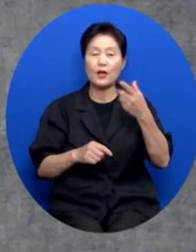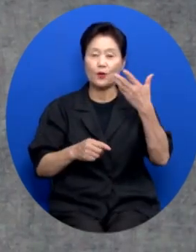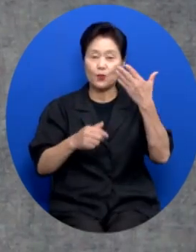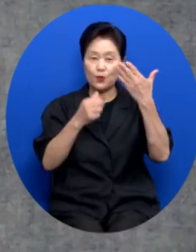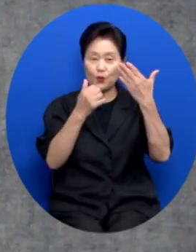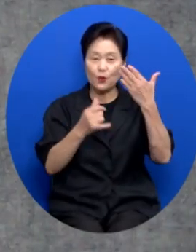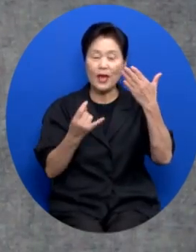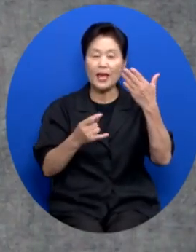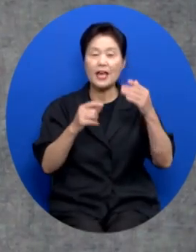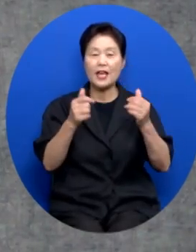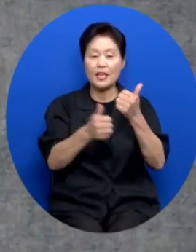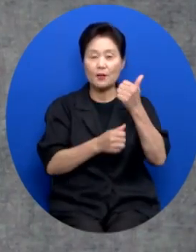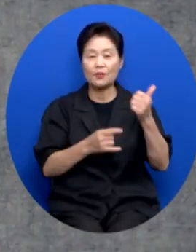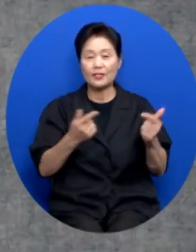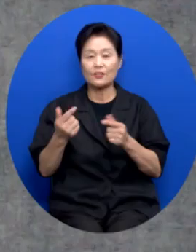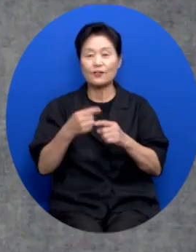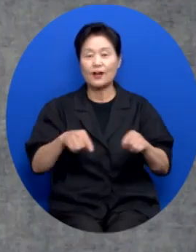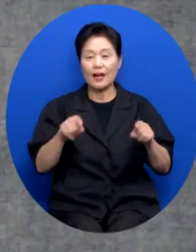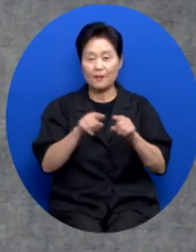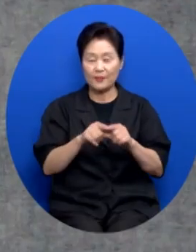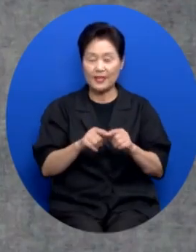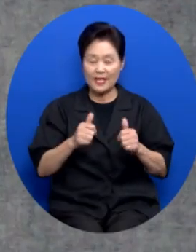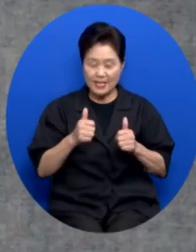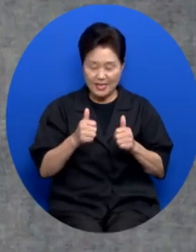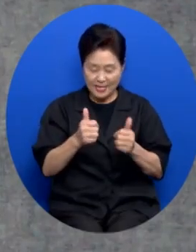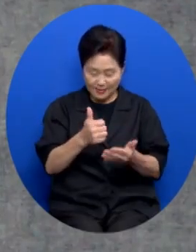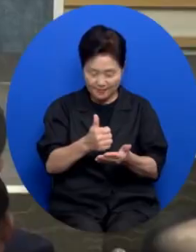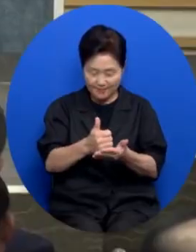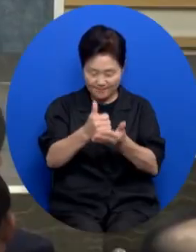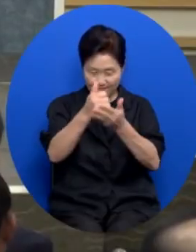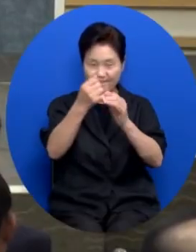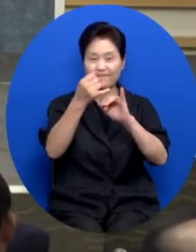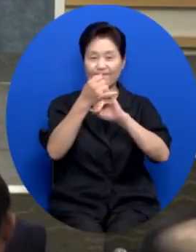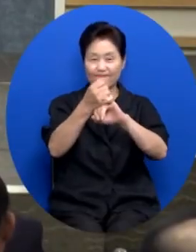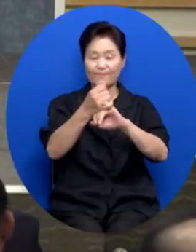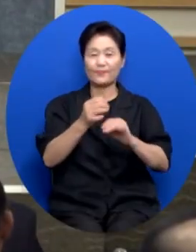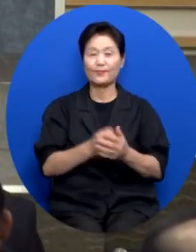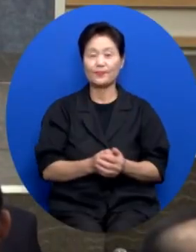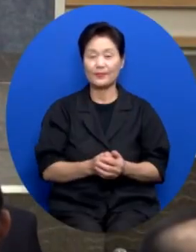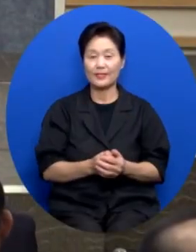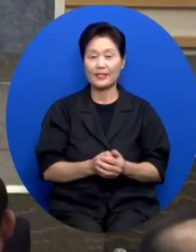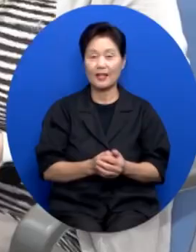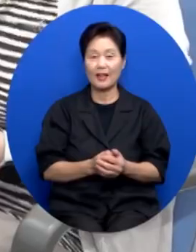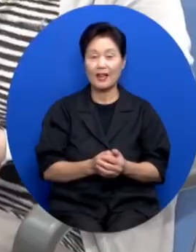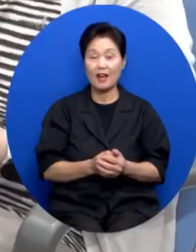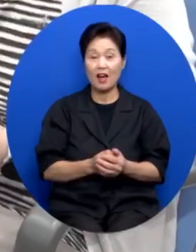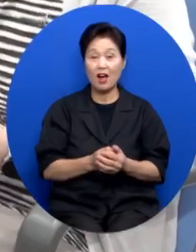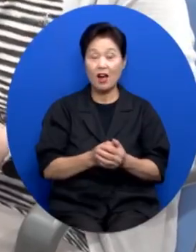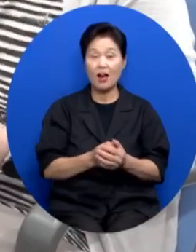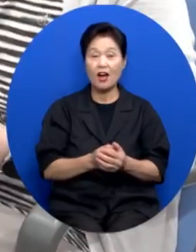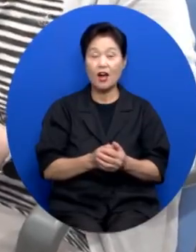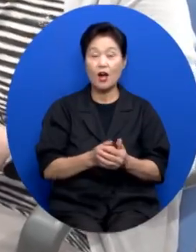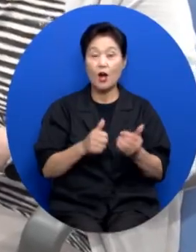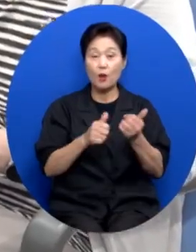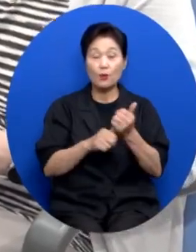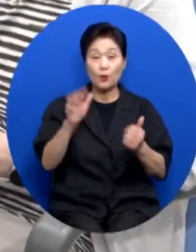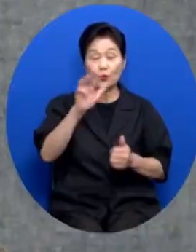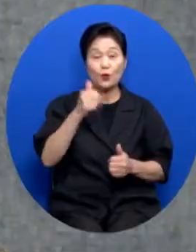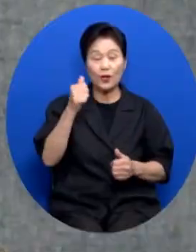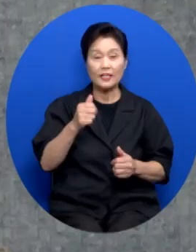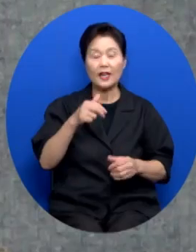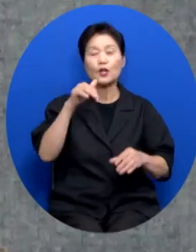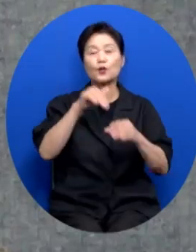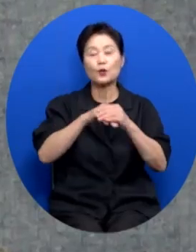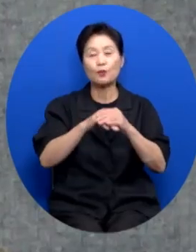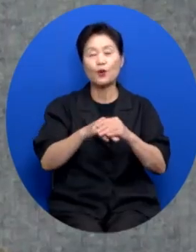임원들과 함께 힘을 다하여 섬기도록 하겠습니다. 부총회장은 경선으로 치러집니다.